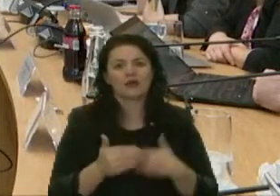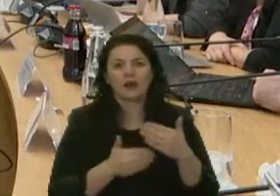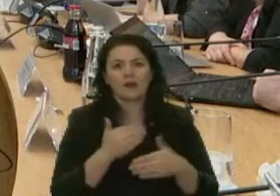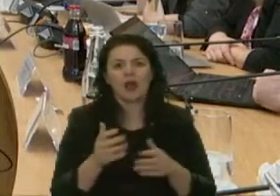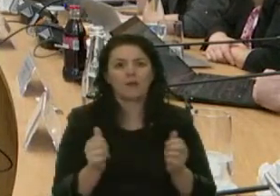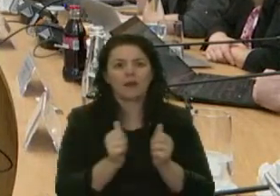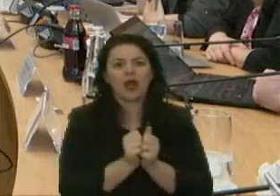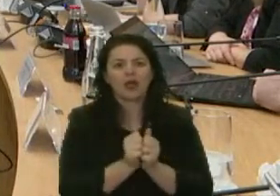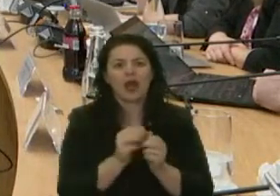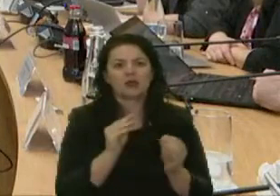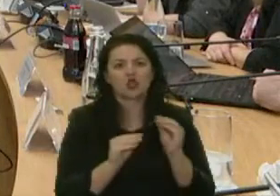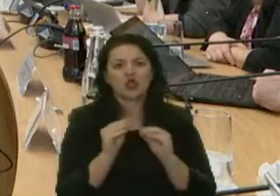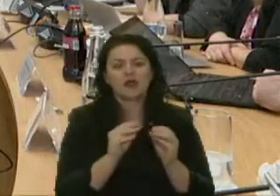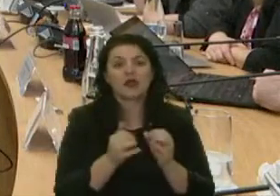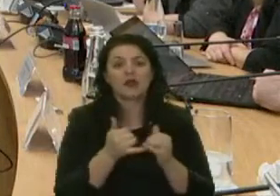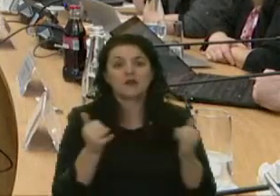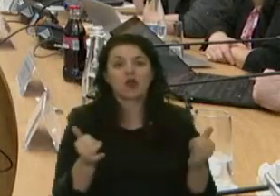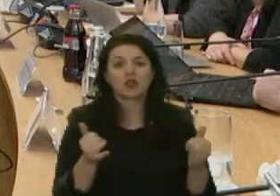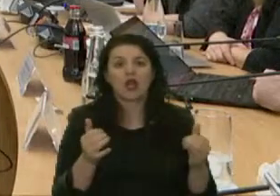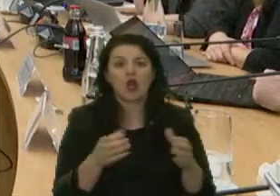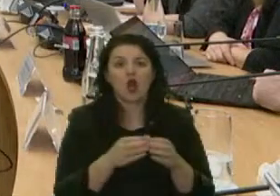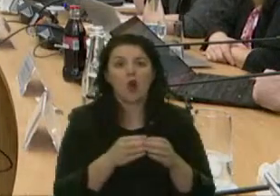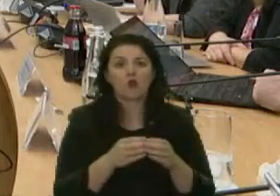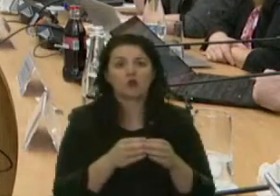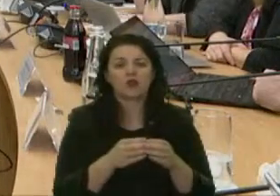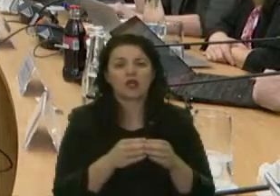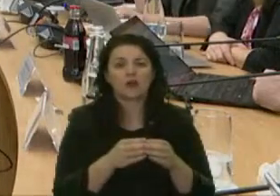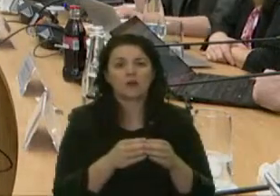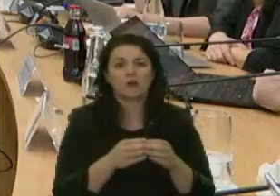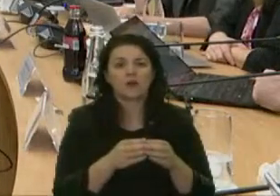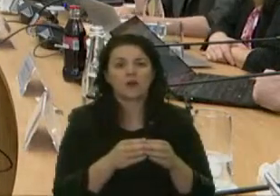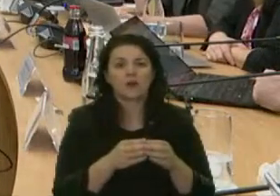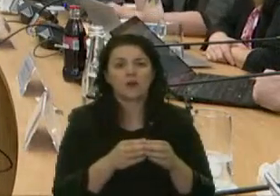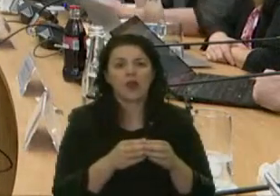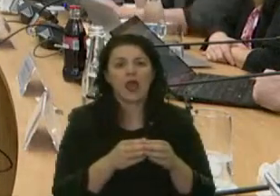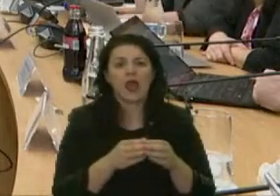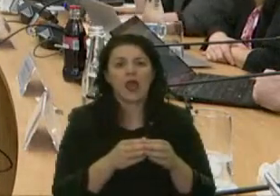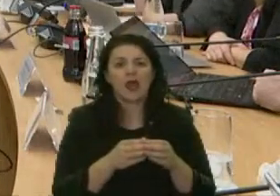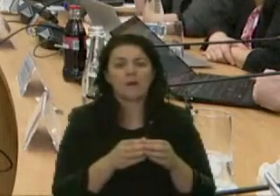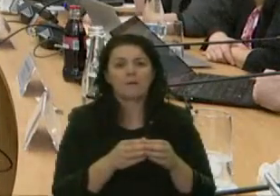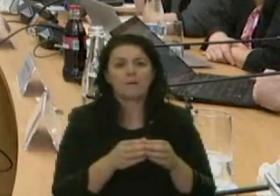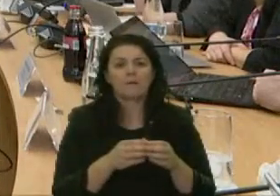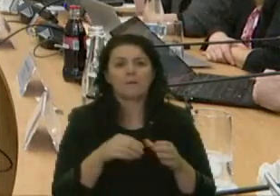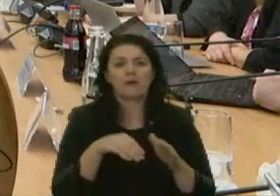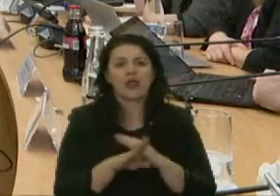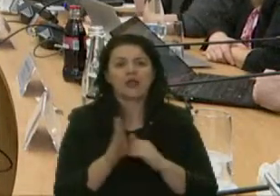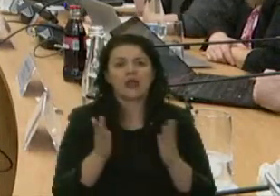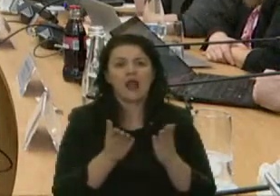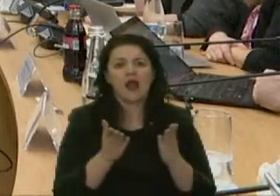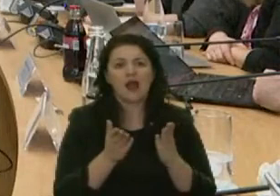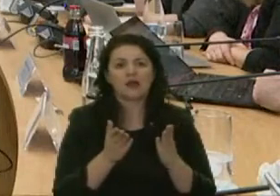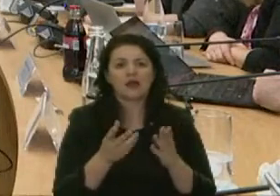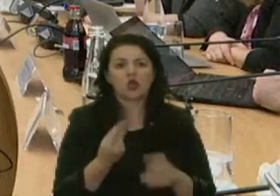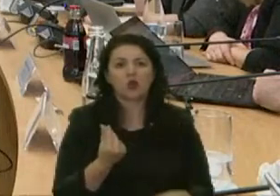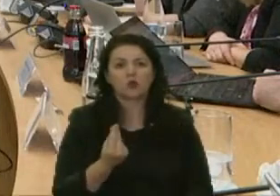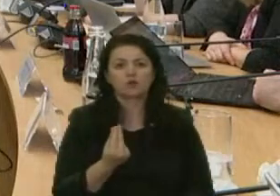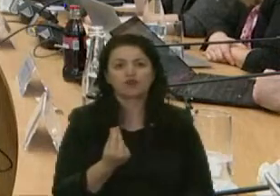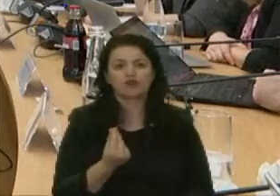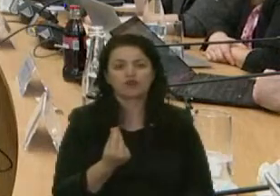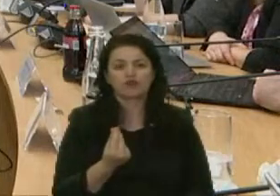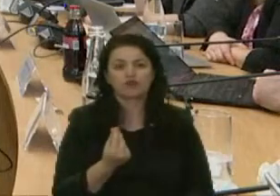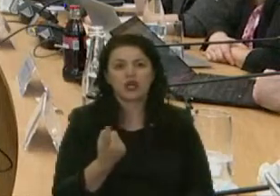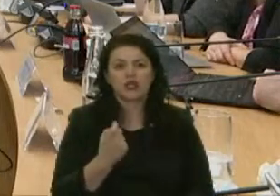împreună cu asociația de dezvoltare intra intracomunitară cu ad zmc prin care se vor achiziționa